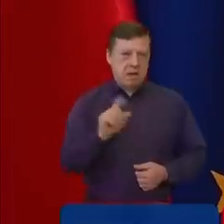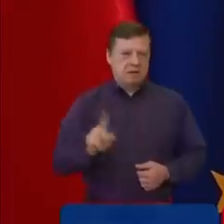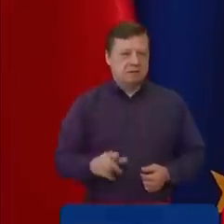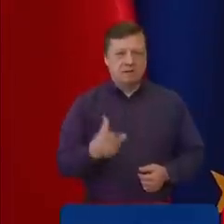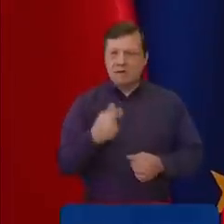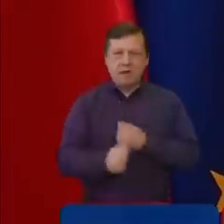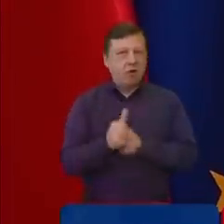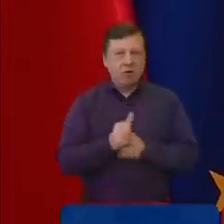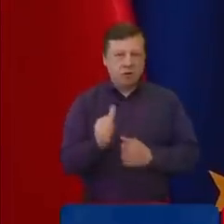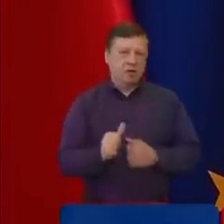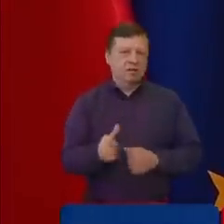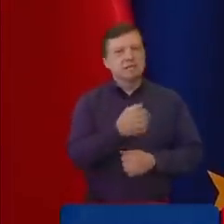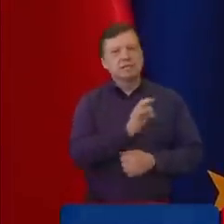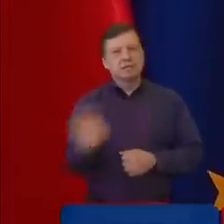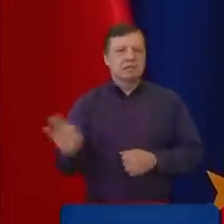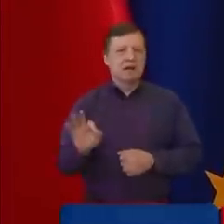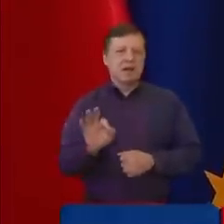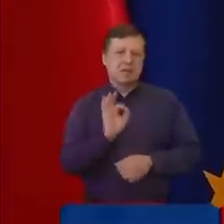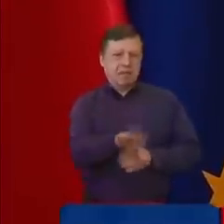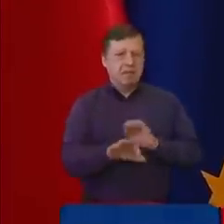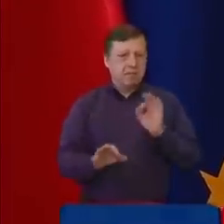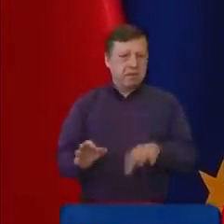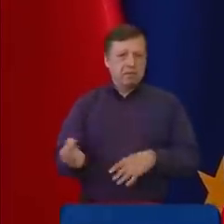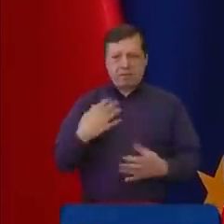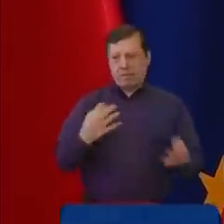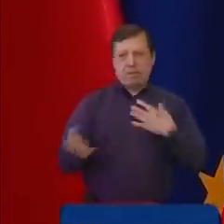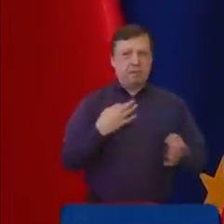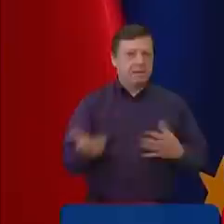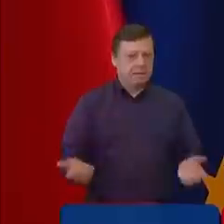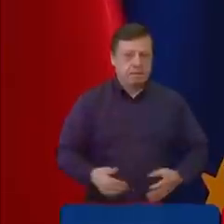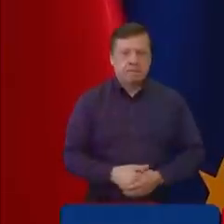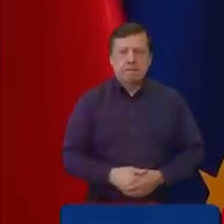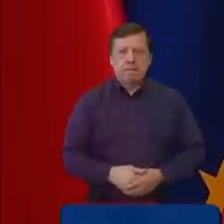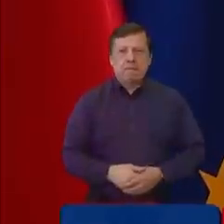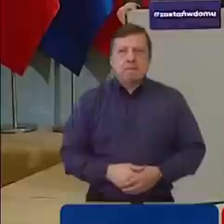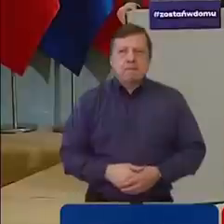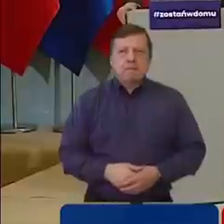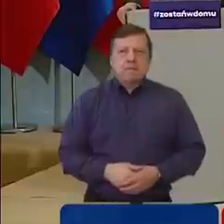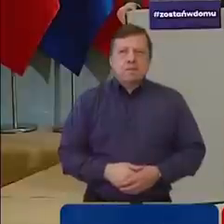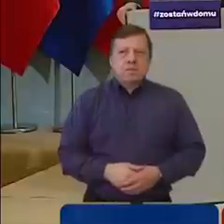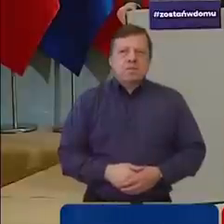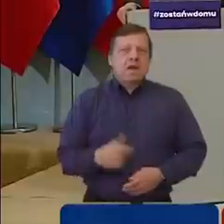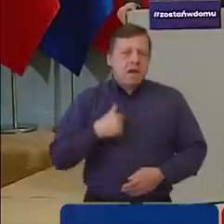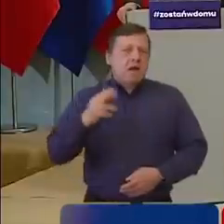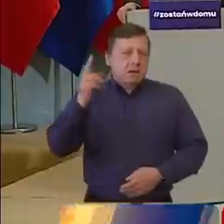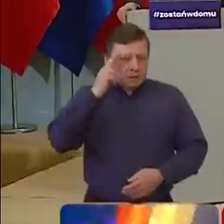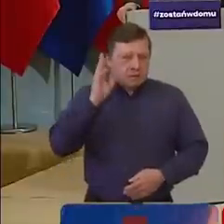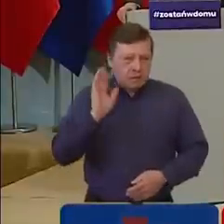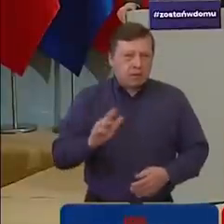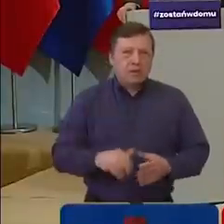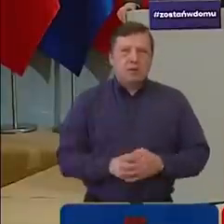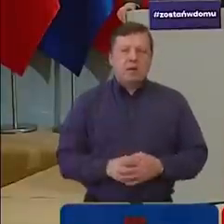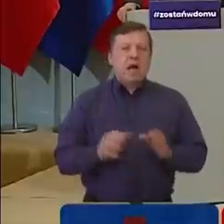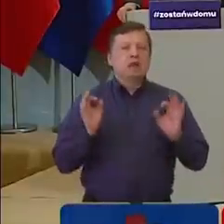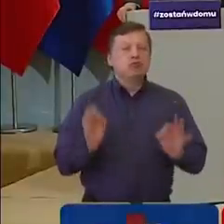I oczywiście złośliwe uwagi, bo jakby tego nie mogło być, że dla siebie będzie mógł wypłacić zawsze. Ja to rozumiem, ale w tym wypadku, o